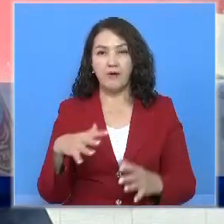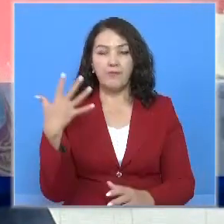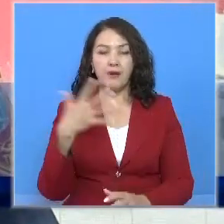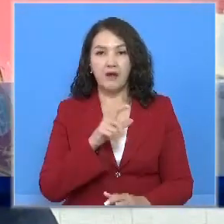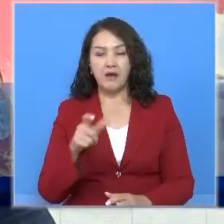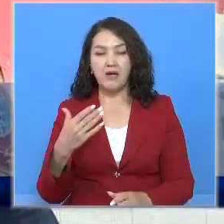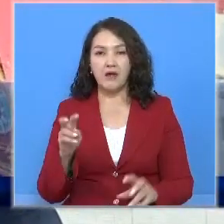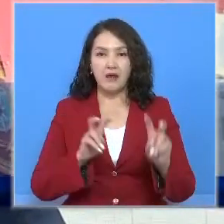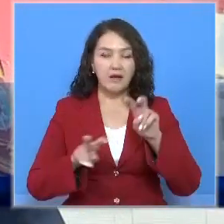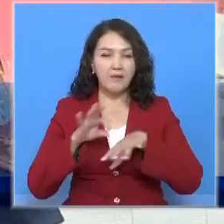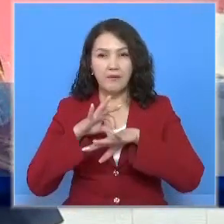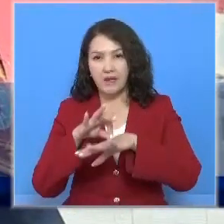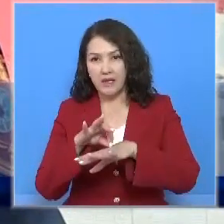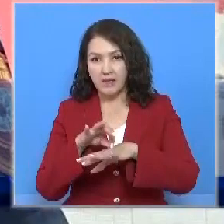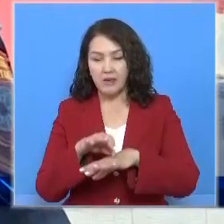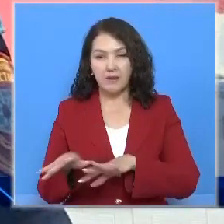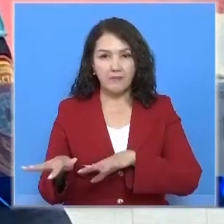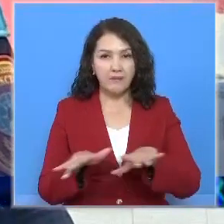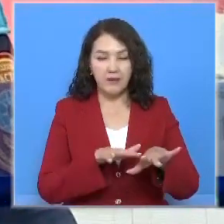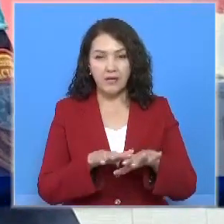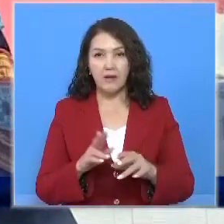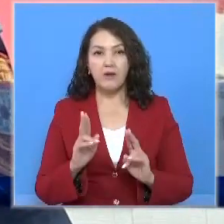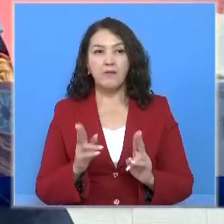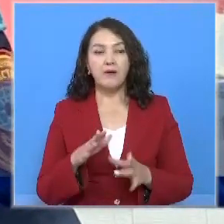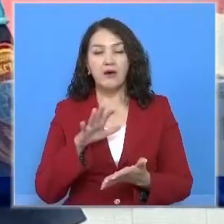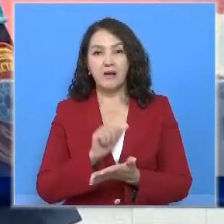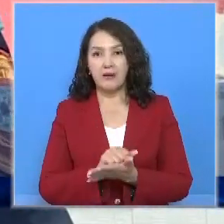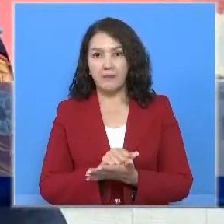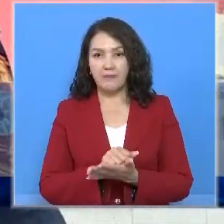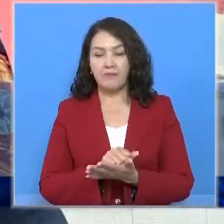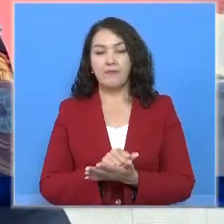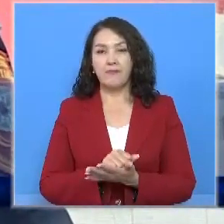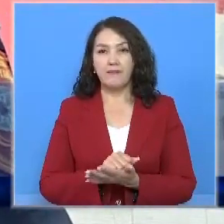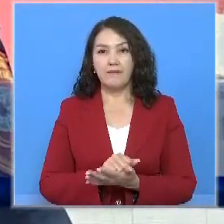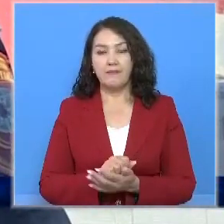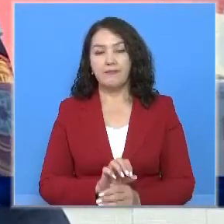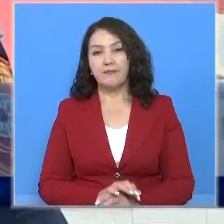человек для рейдовых мероприятий, которые занимаются